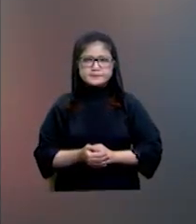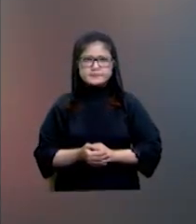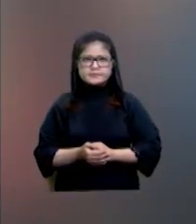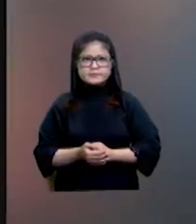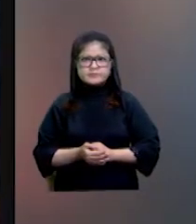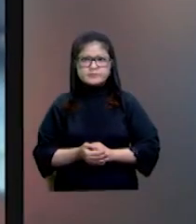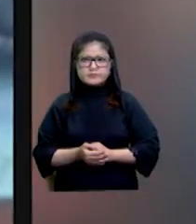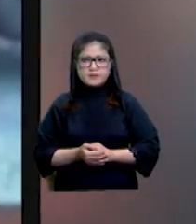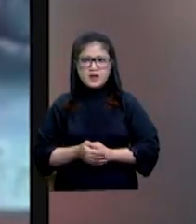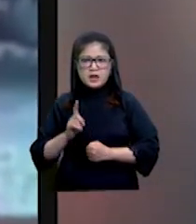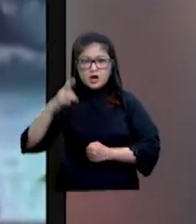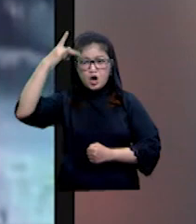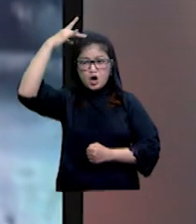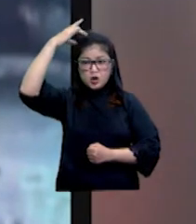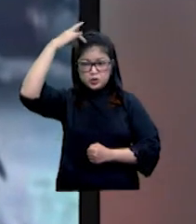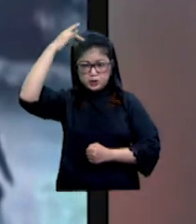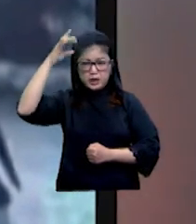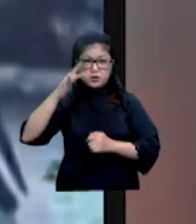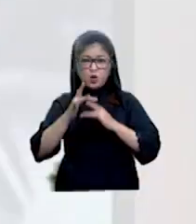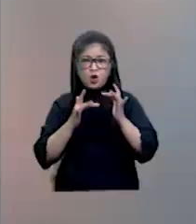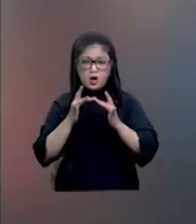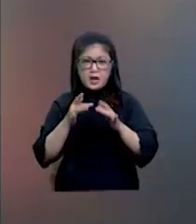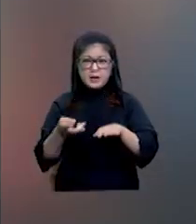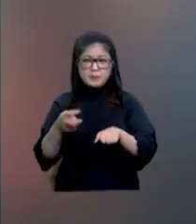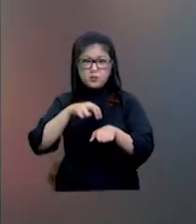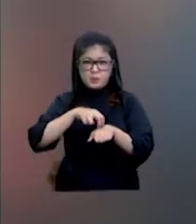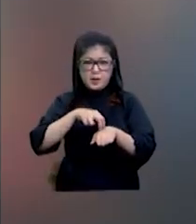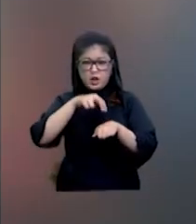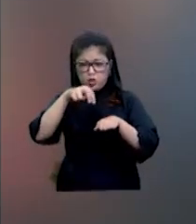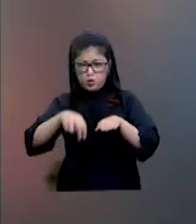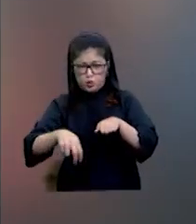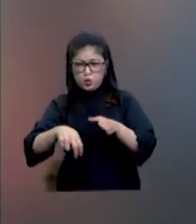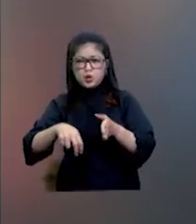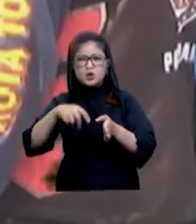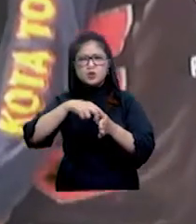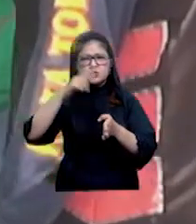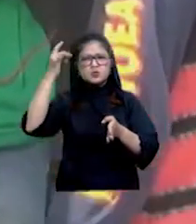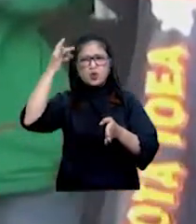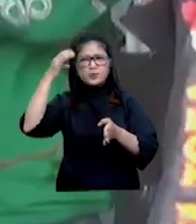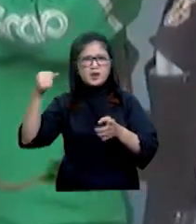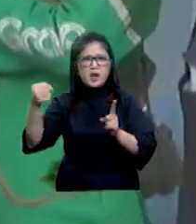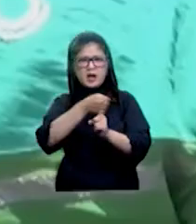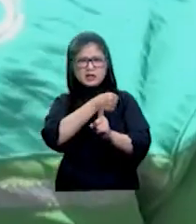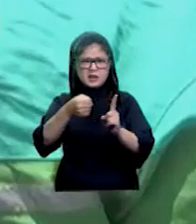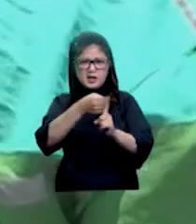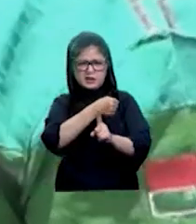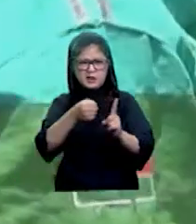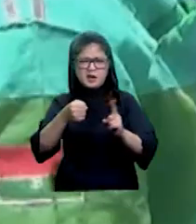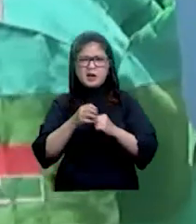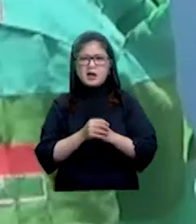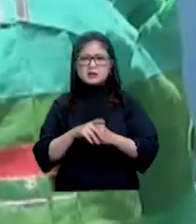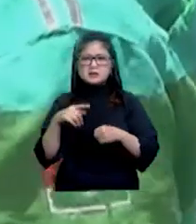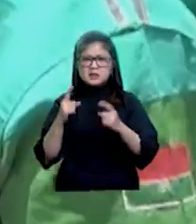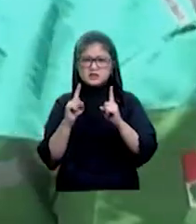Usai mengantarkan penumpang, seorang pengemudi ojek online di Palembang, Sumatera Selatan dianiaya seorang pria. Pasca penganiayaan, belasan pengemudi ojek online